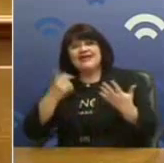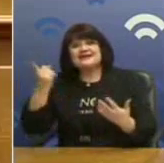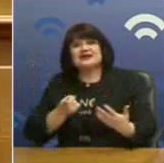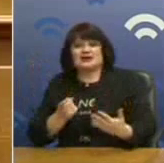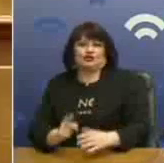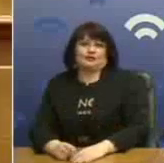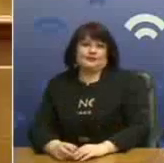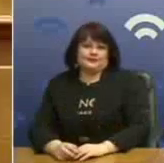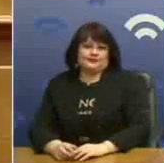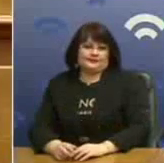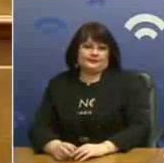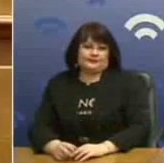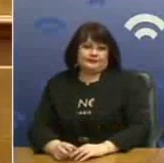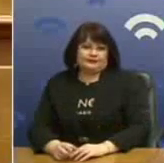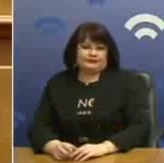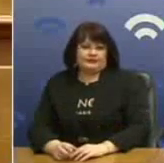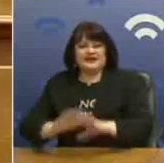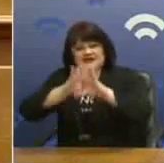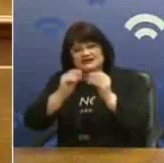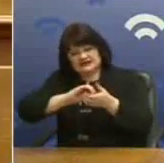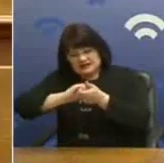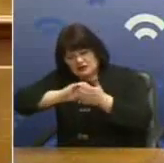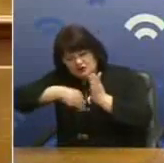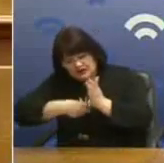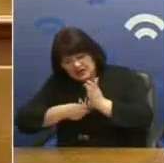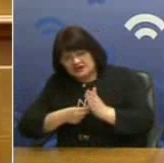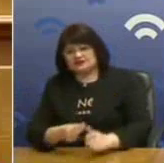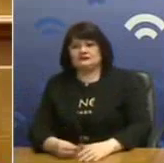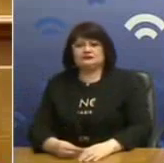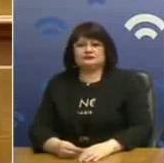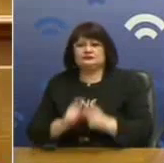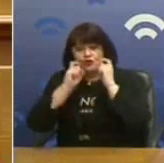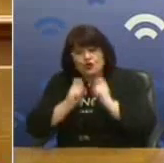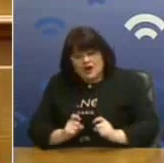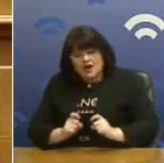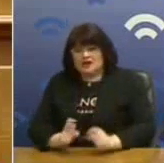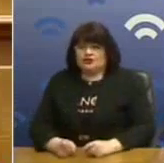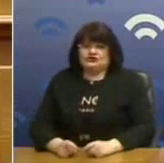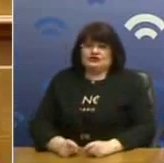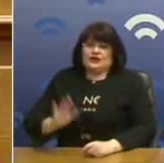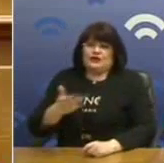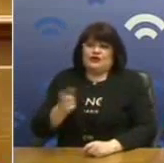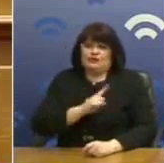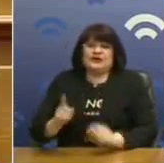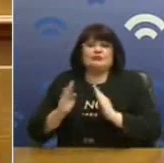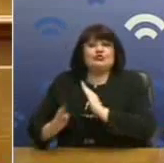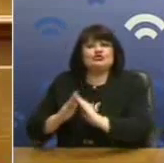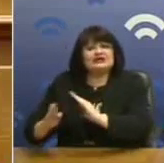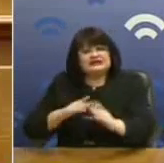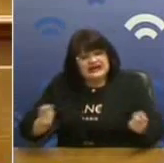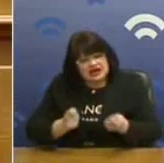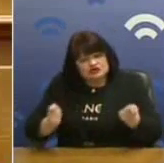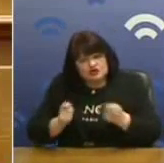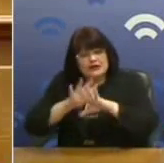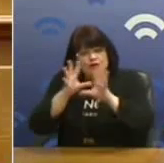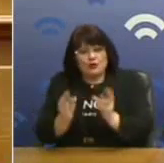φυσικά επαναφέραμε συλλογικές συμβάσεις, επεκτασιμότητα, υποχρέωση αιτιολόγησης απολύσεων, προστασία εργολαβικών εργαζομένων, όλα αυτά